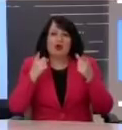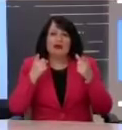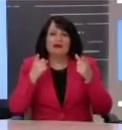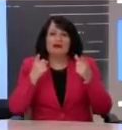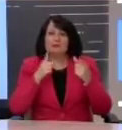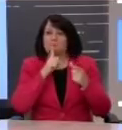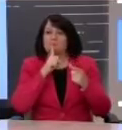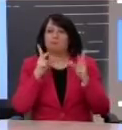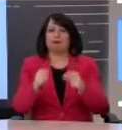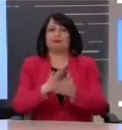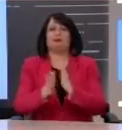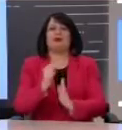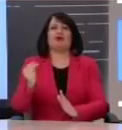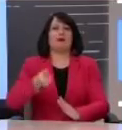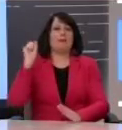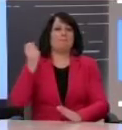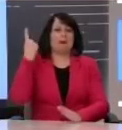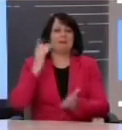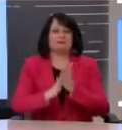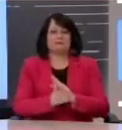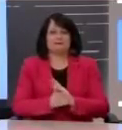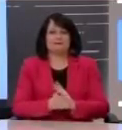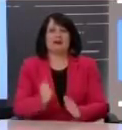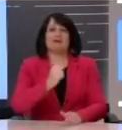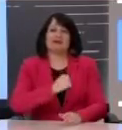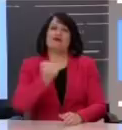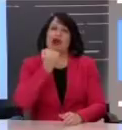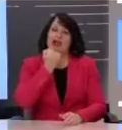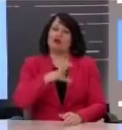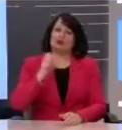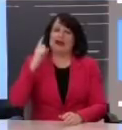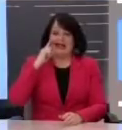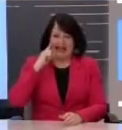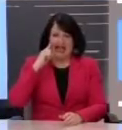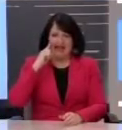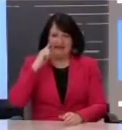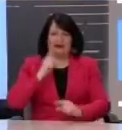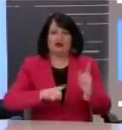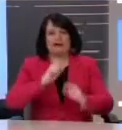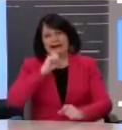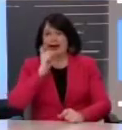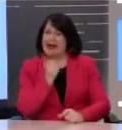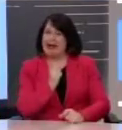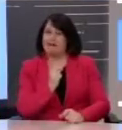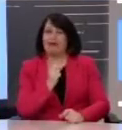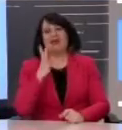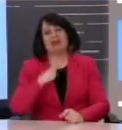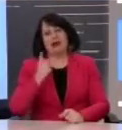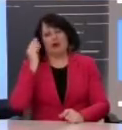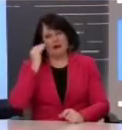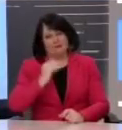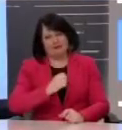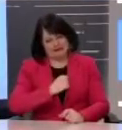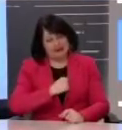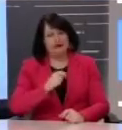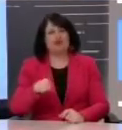σταμάτησε καν να αναφέρεται στο θέμα. Θέλω να πιστεύω επειδή κατάλαβε το λάθος και όχι επειδή κάποιοι τράβηξαν τα αυτή. Και το